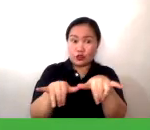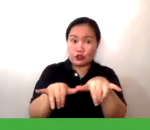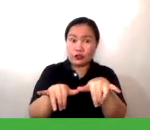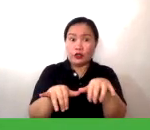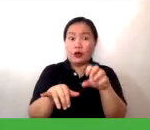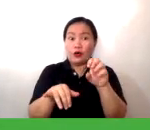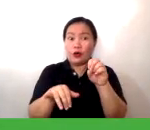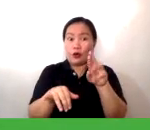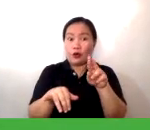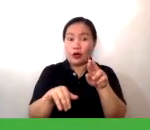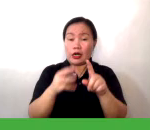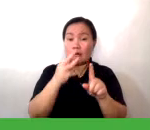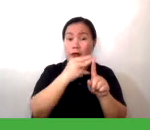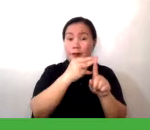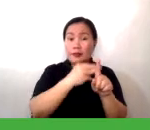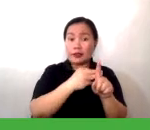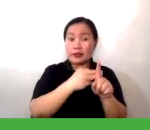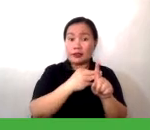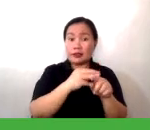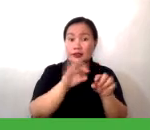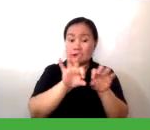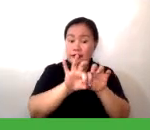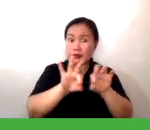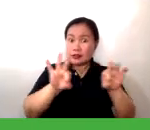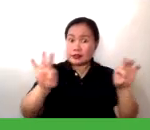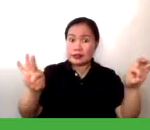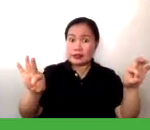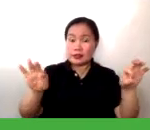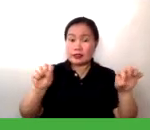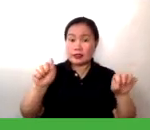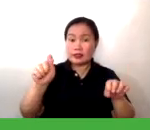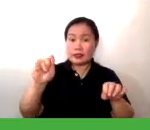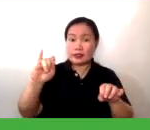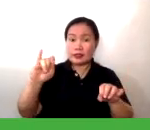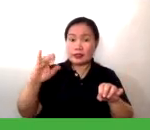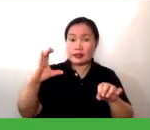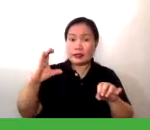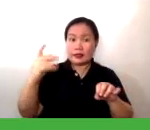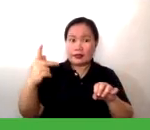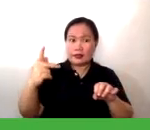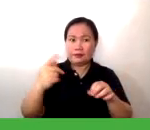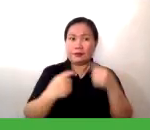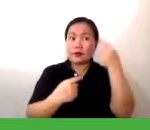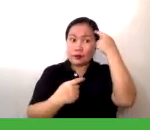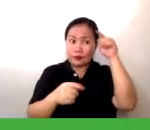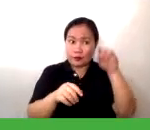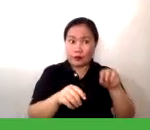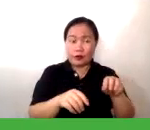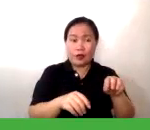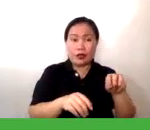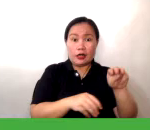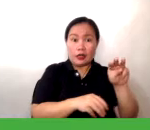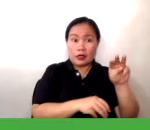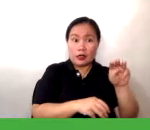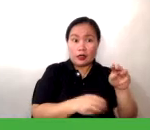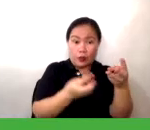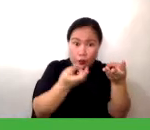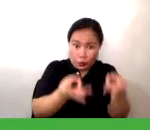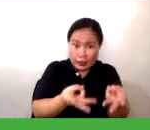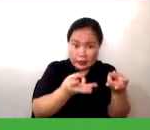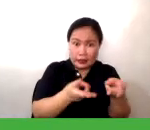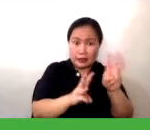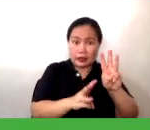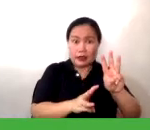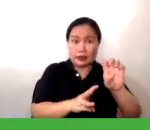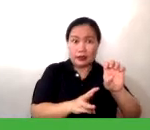na pwede nyo pong gamitin when we are measuring length. Okay? And then for weight or mass, so actually these two